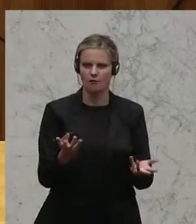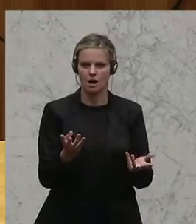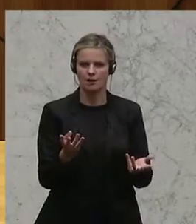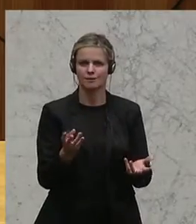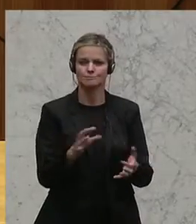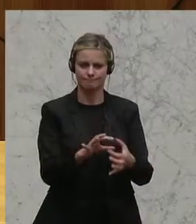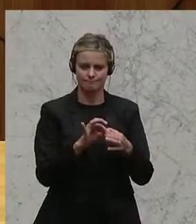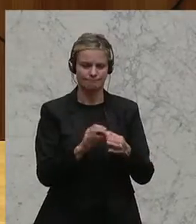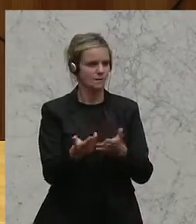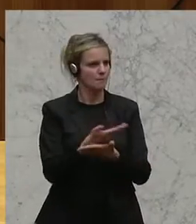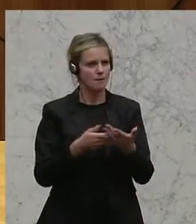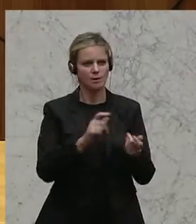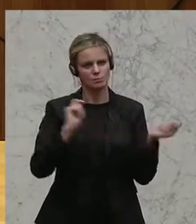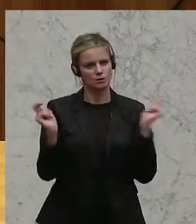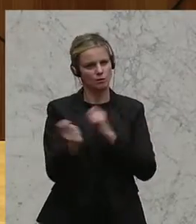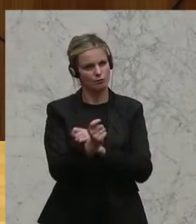dieser Bildungsreform